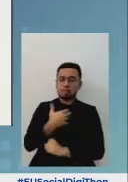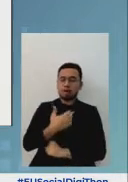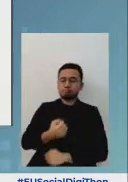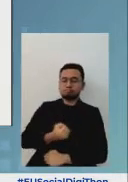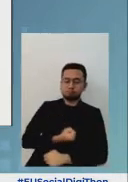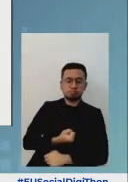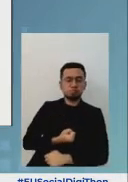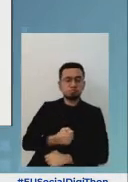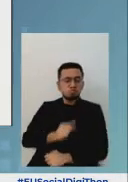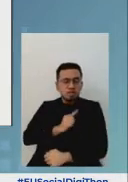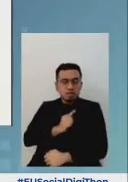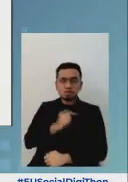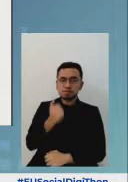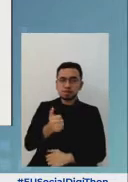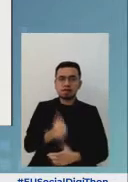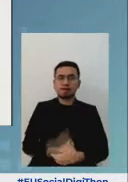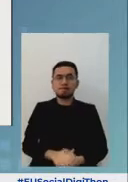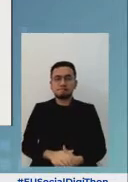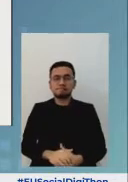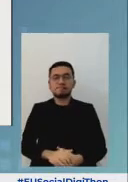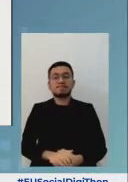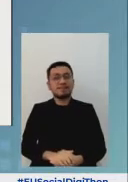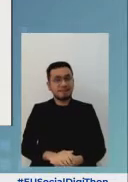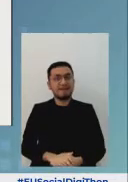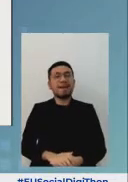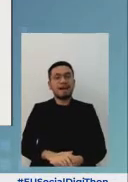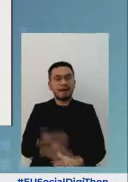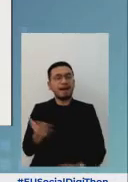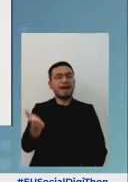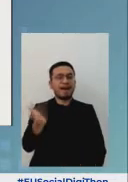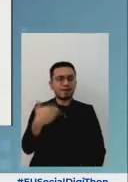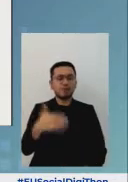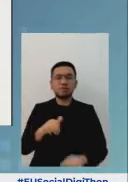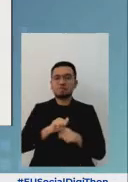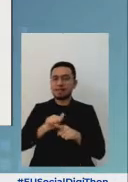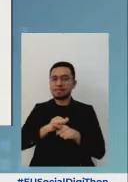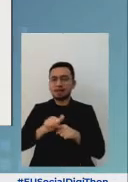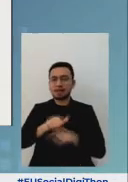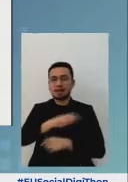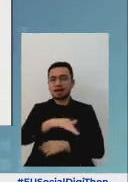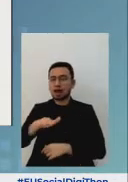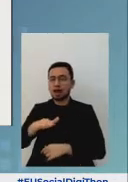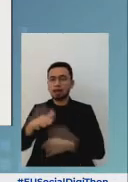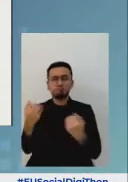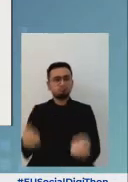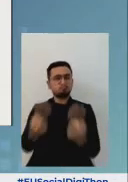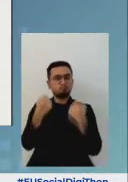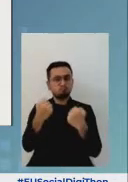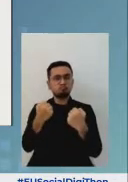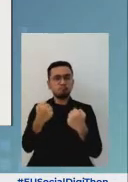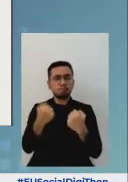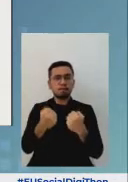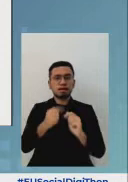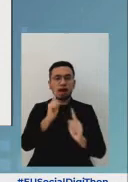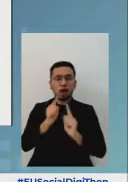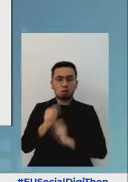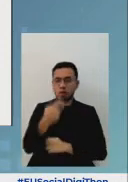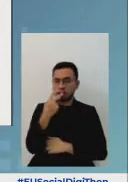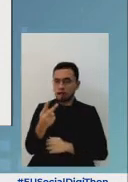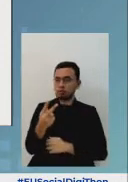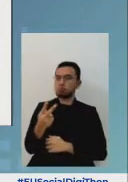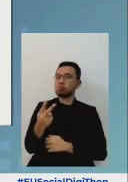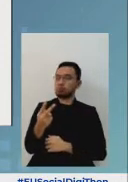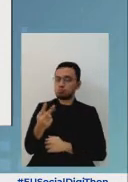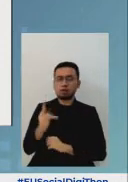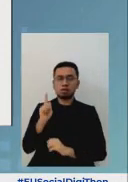itu, kita perlu nih ngelatih anak-anak untuk tangguh, ya. Kalau ngadepin orang seperti itu, blok